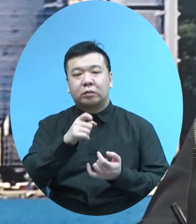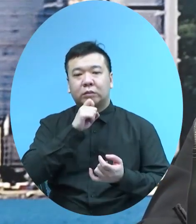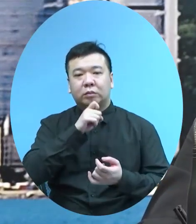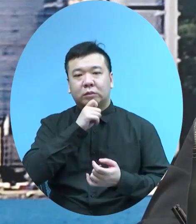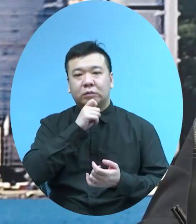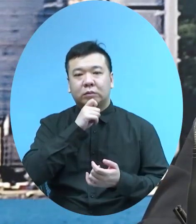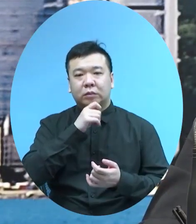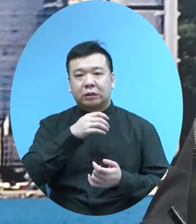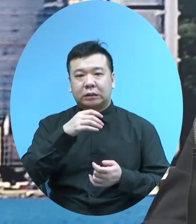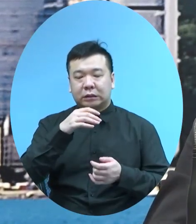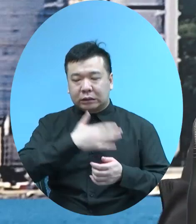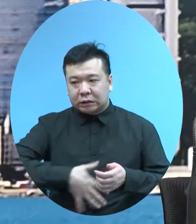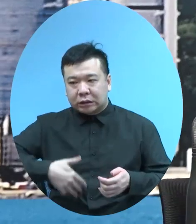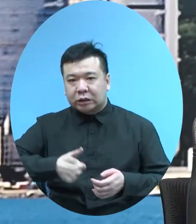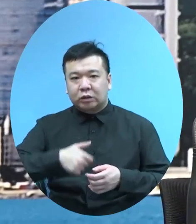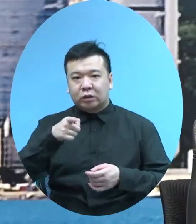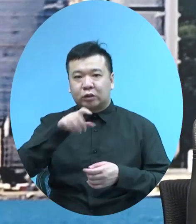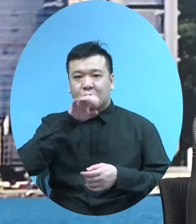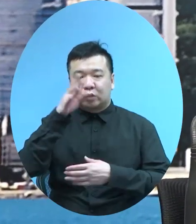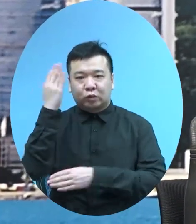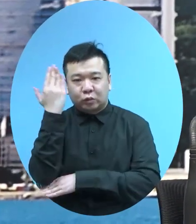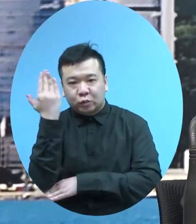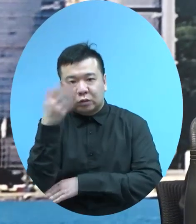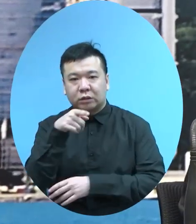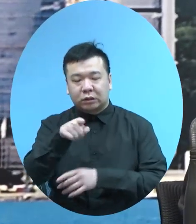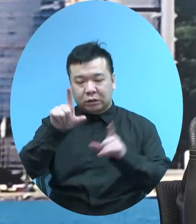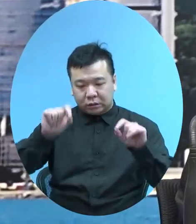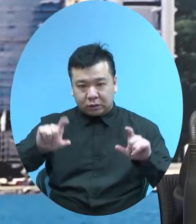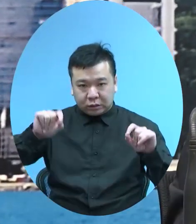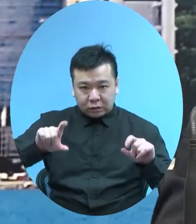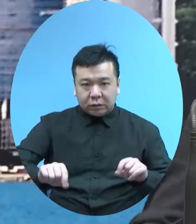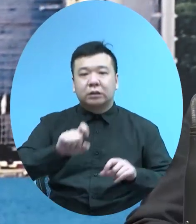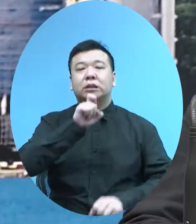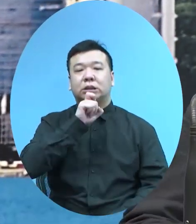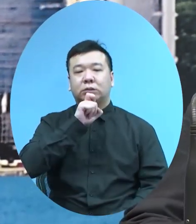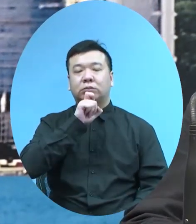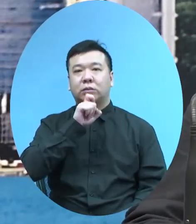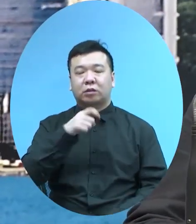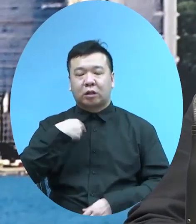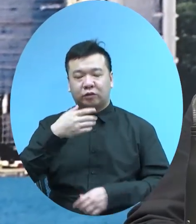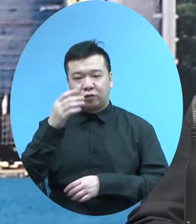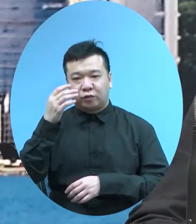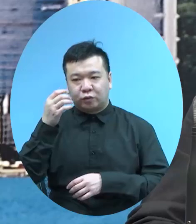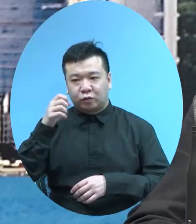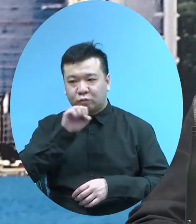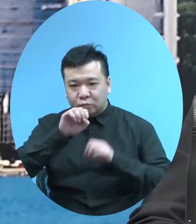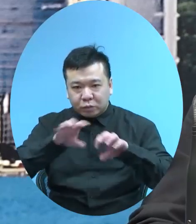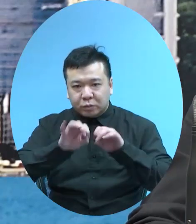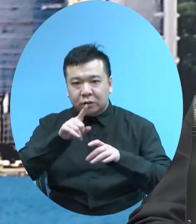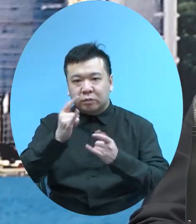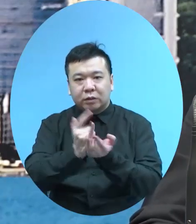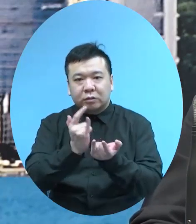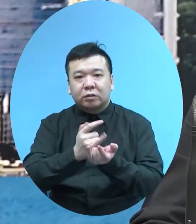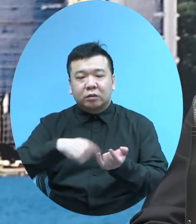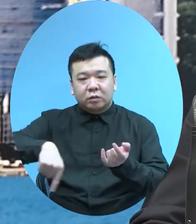做咗個健康講座，就同地區嘅人士解釋翻個情況啦。咁都係呼籲其實即係北角市